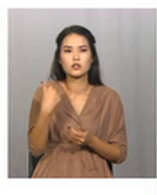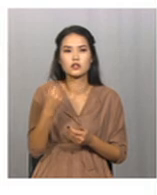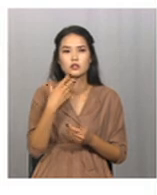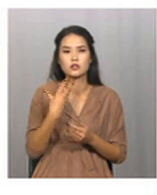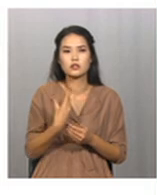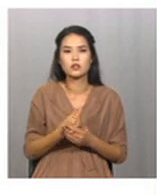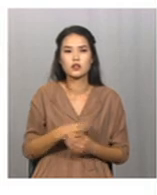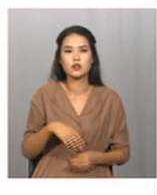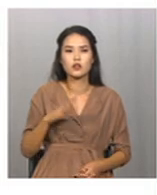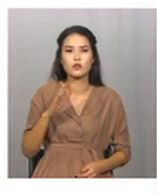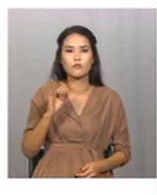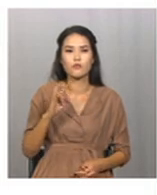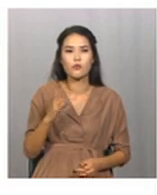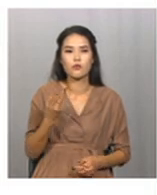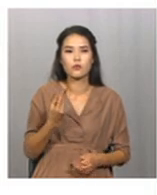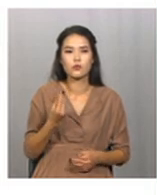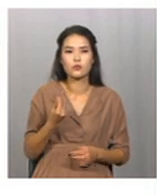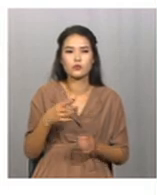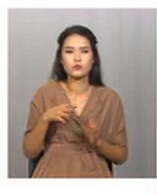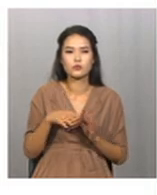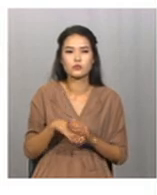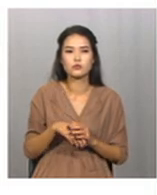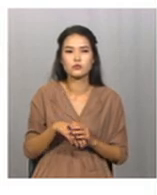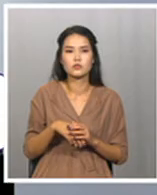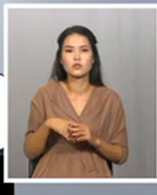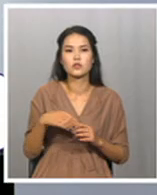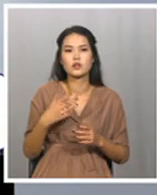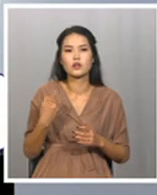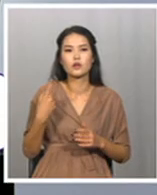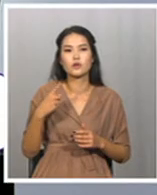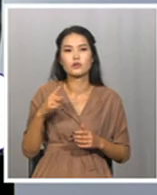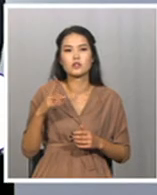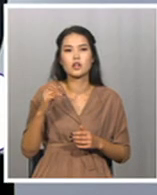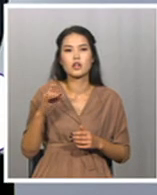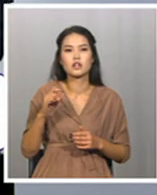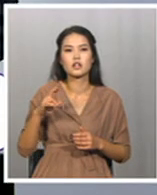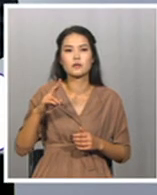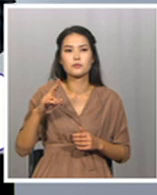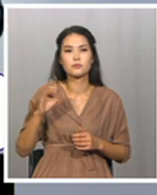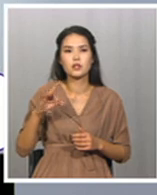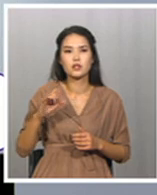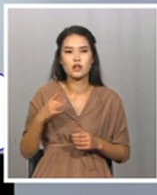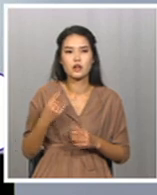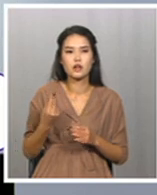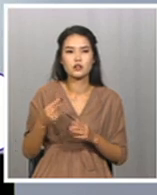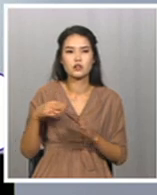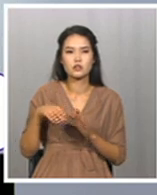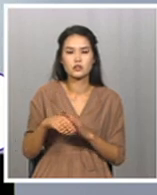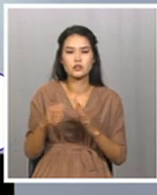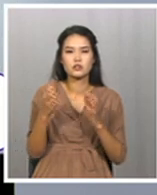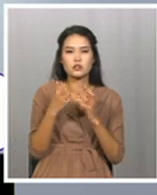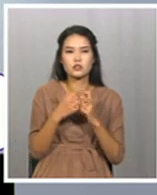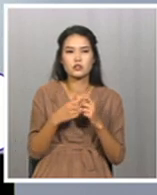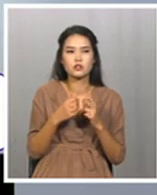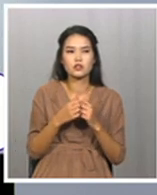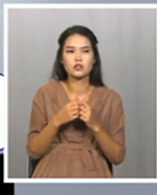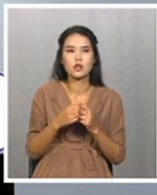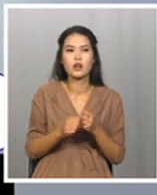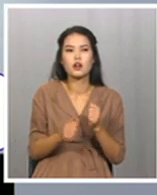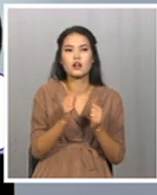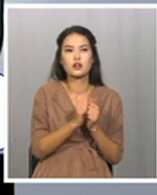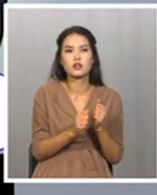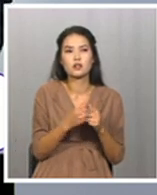өздерінің вон ақшасымен, соған сәйкес Кувейт мемлекеті өзінің динар ақшасымен есептейтін болса, аталған